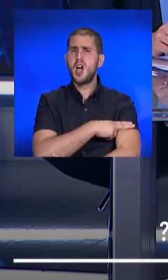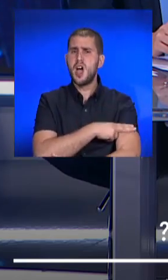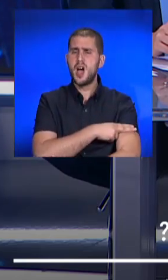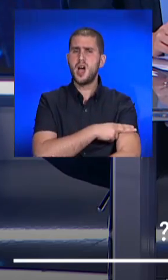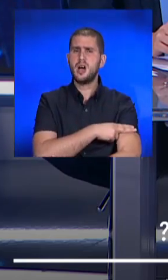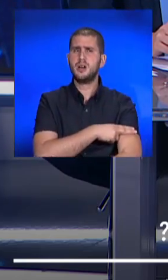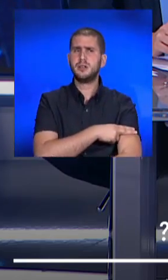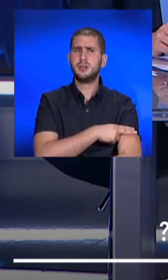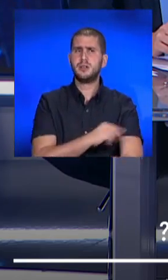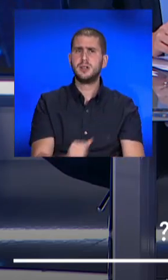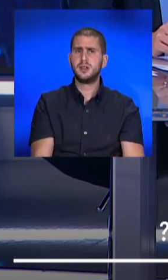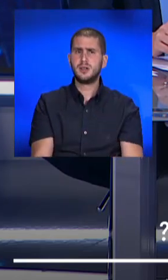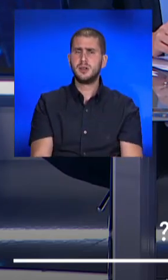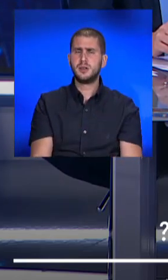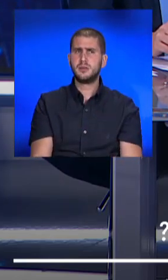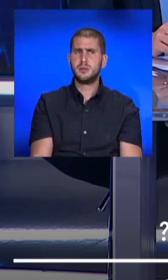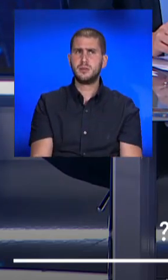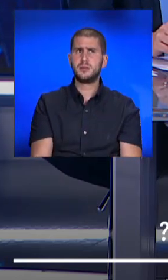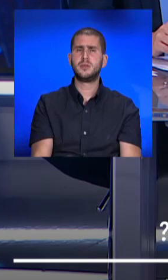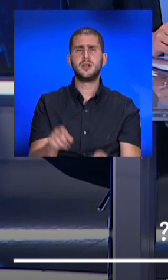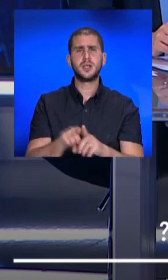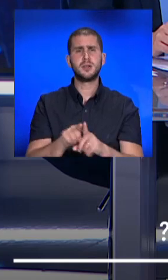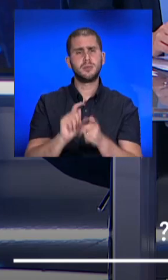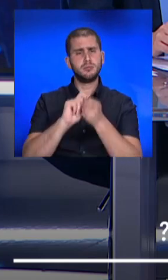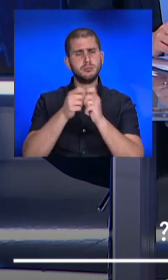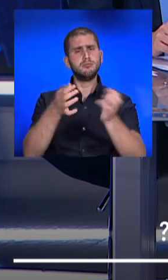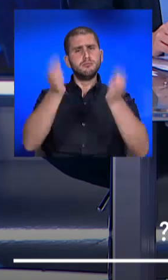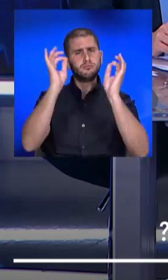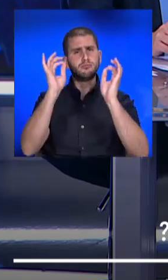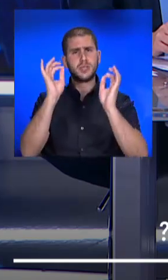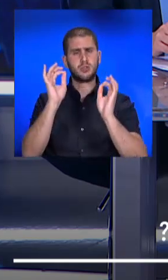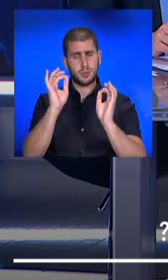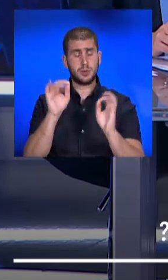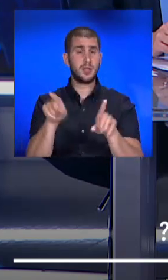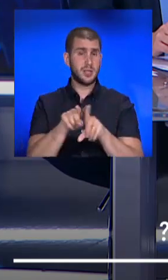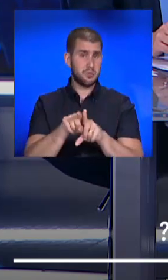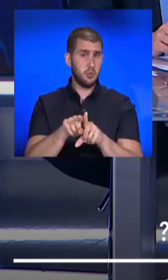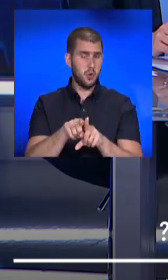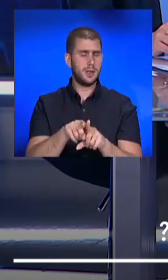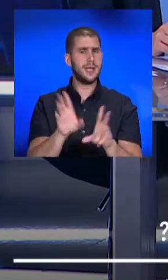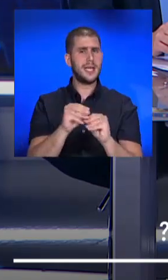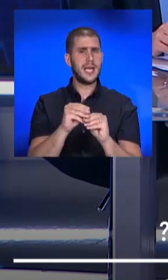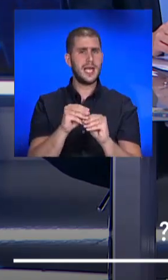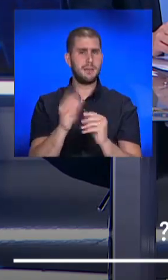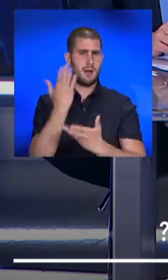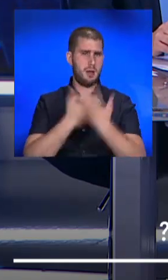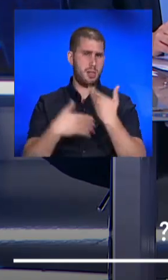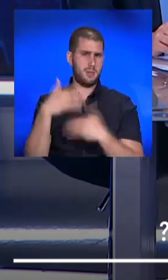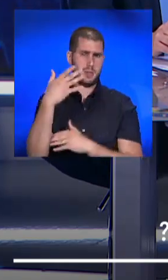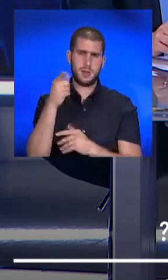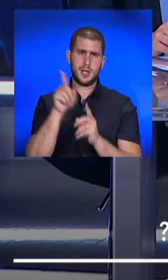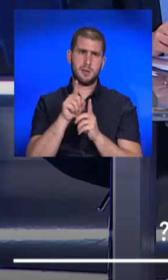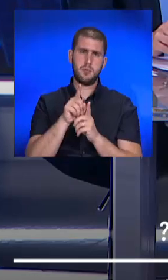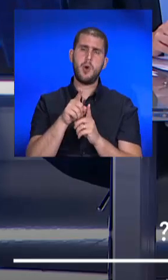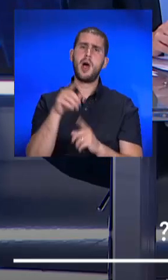מתמסדת, א', עם עליית המדינה, מדינת הלאום, זאת